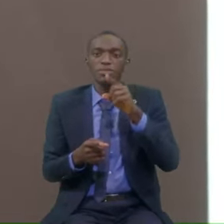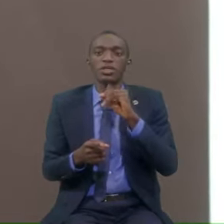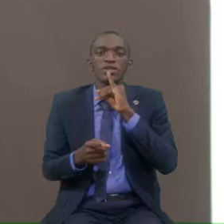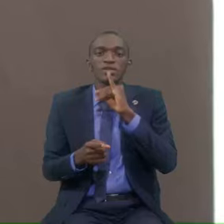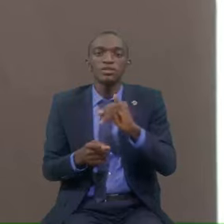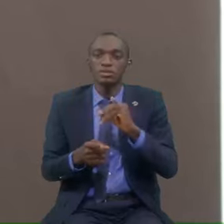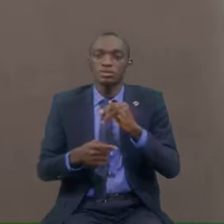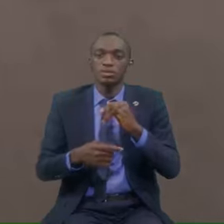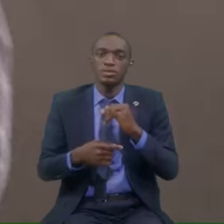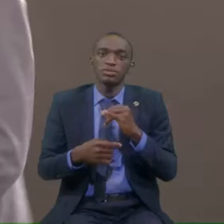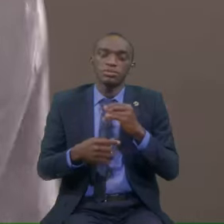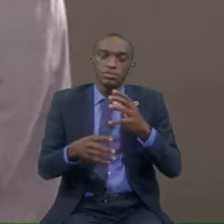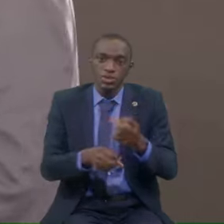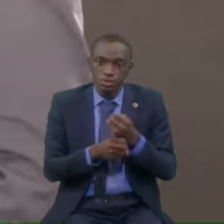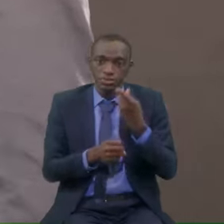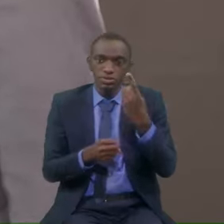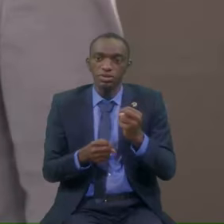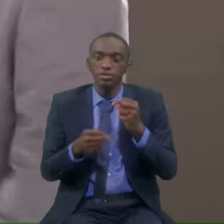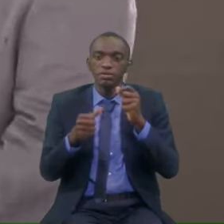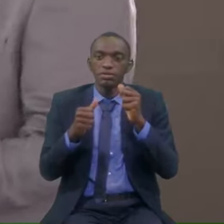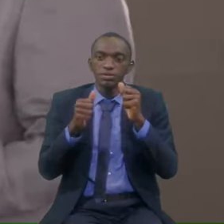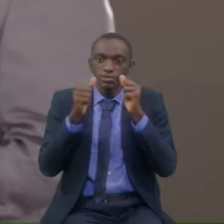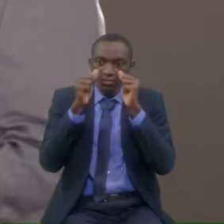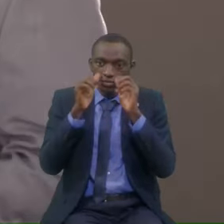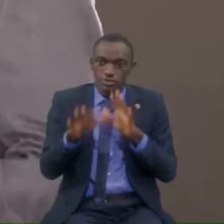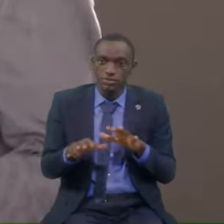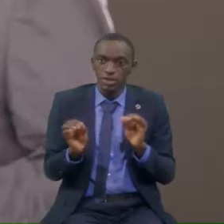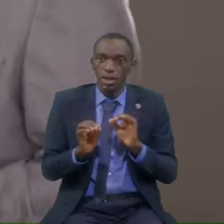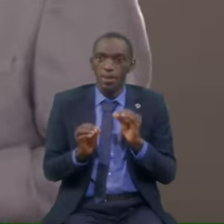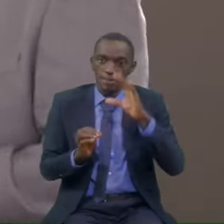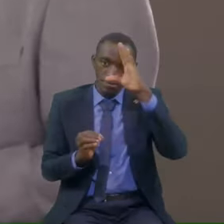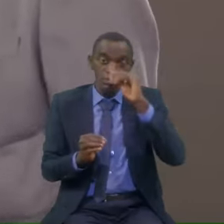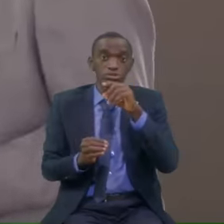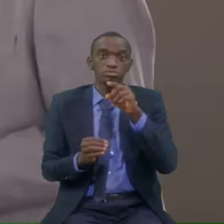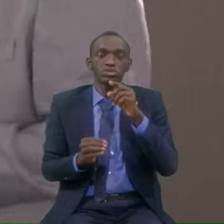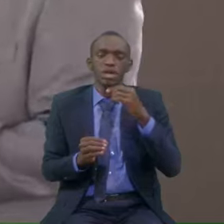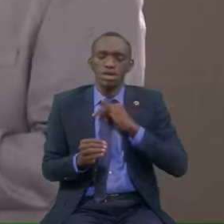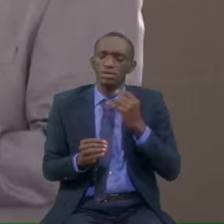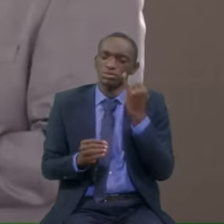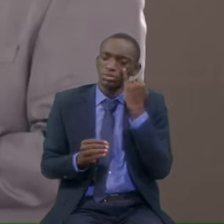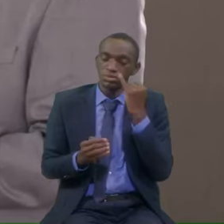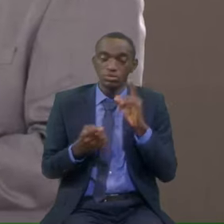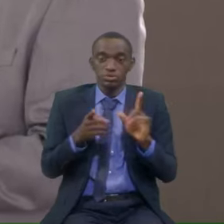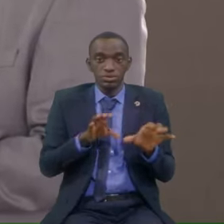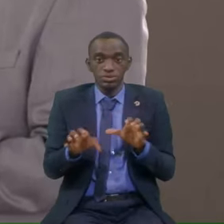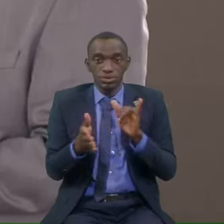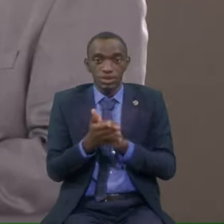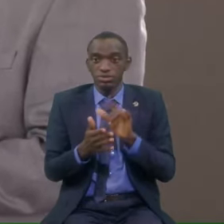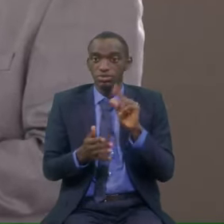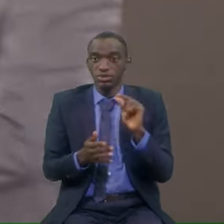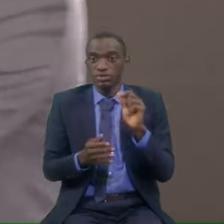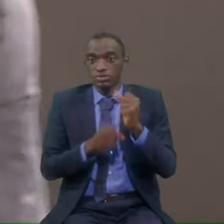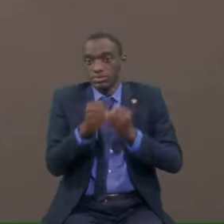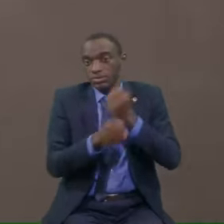Un homme sans foi, un homme fatigué, c'est un homme incrédule. Il a fait, il devait de le faire. 20 ans ont